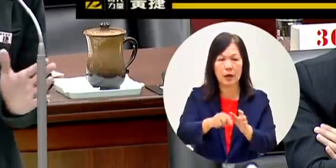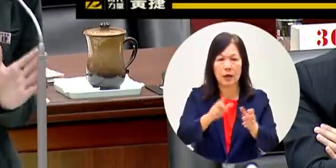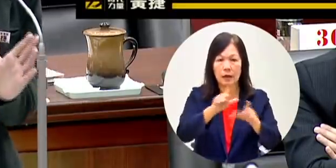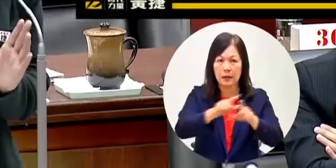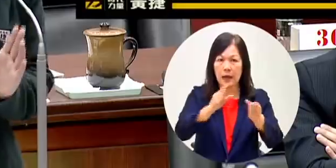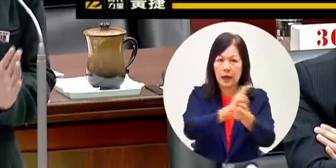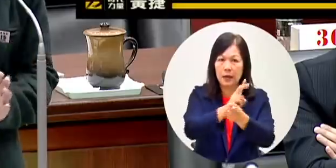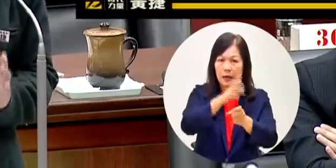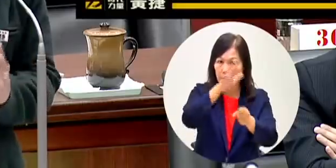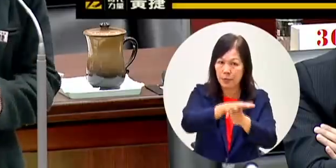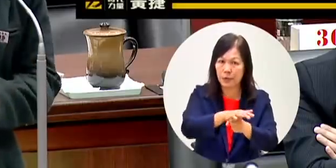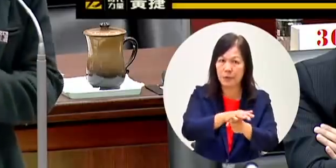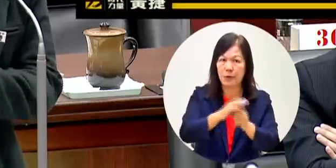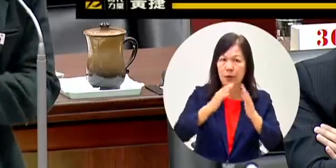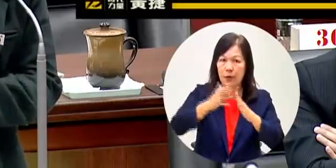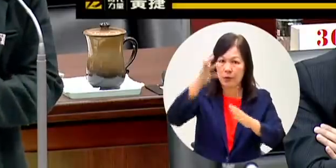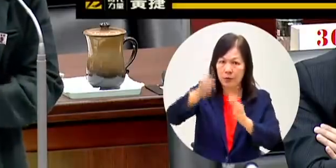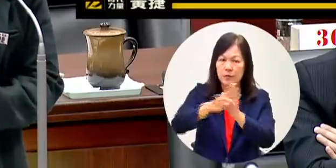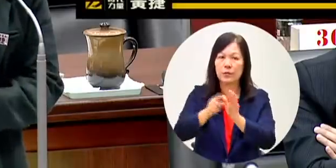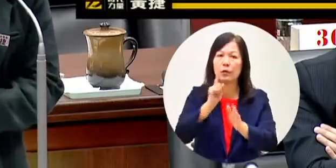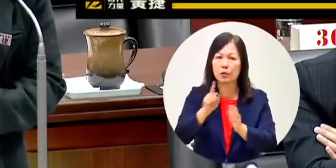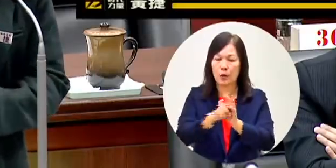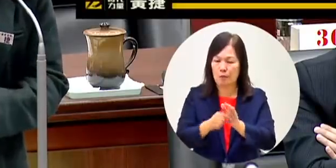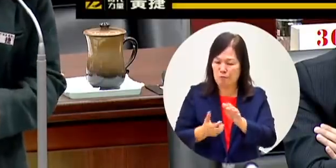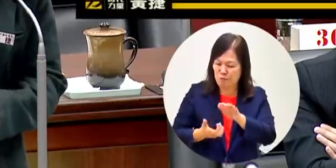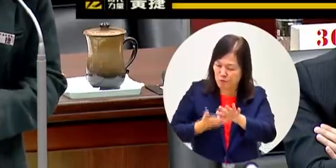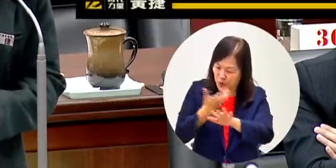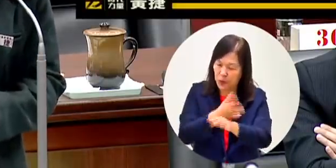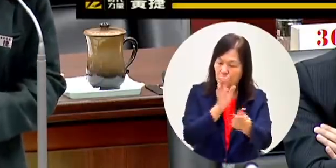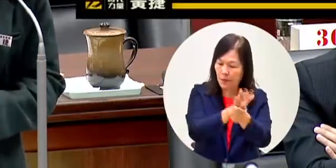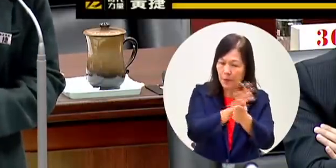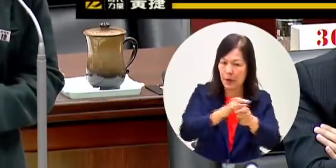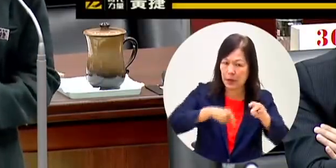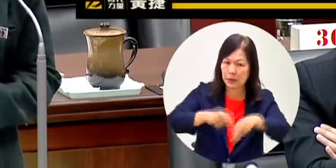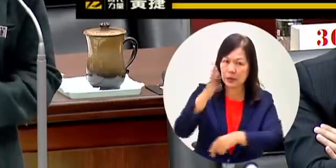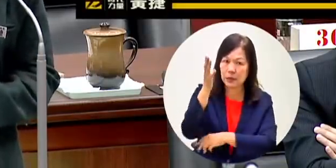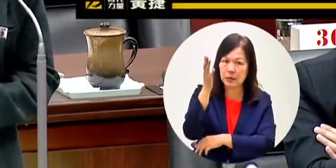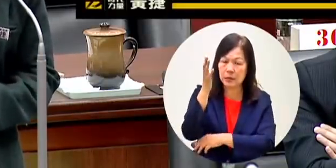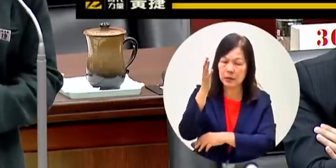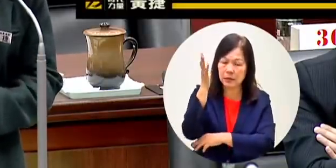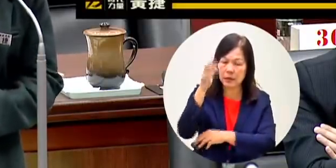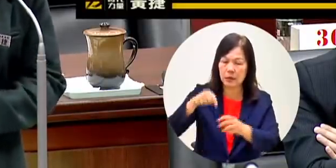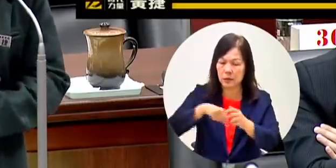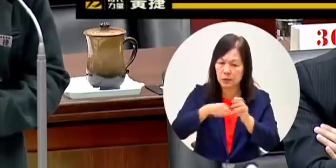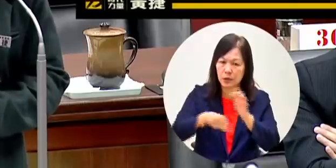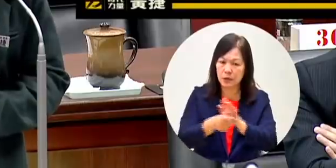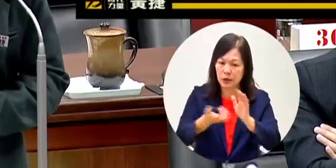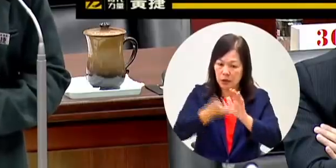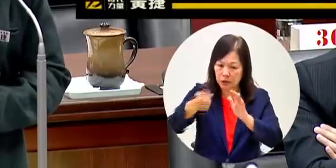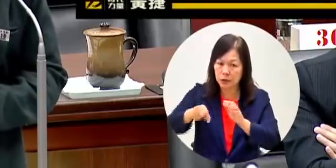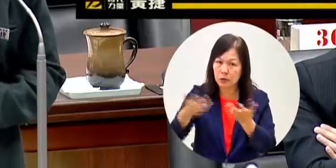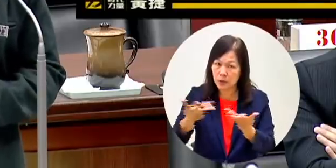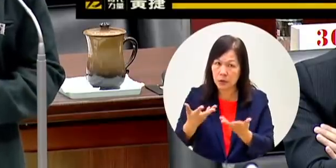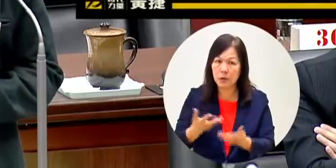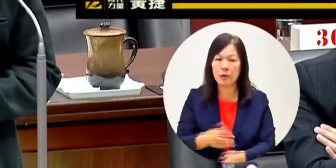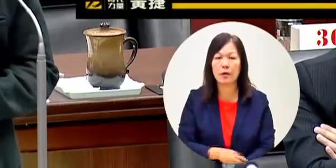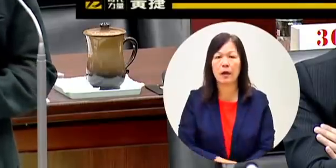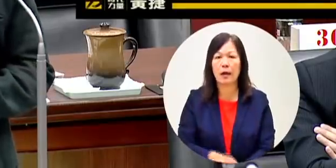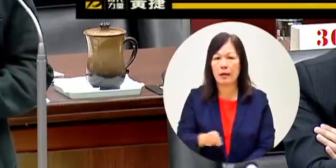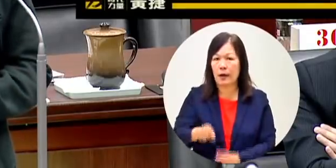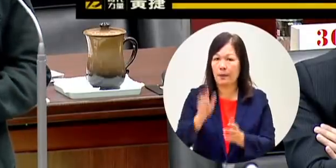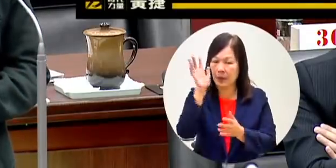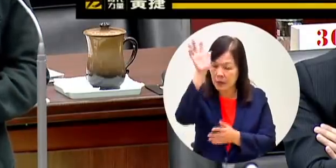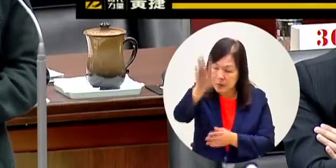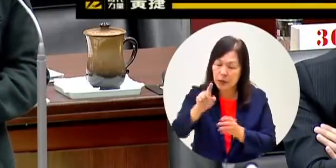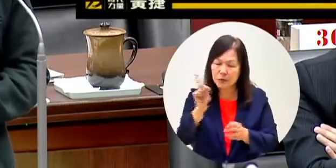会全力的协助行政院的迁村的计划，那请问市长知道未来大林埔会进行什么样类型的园区吗？